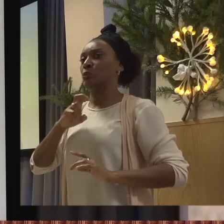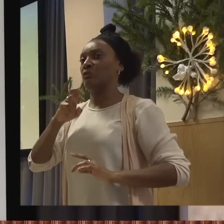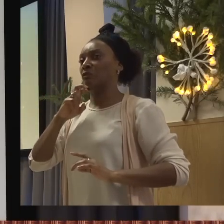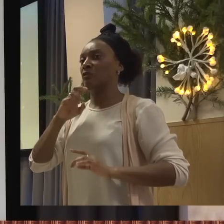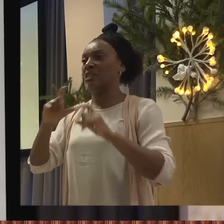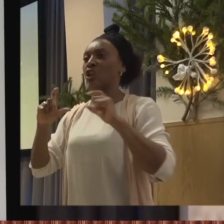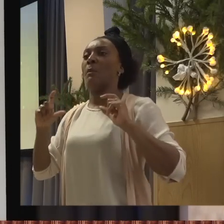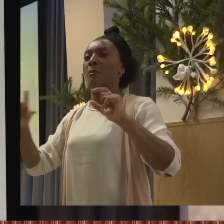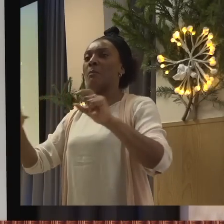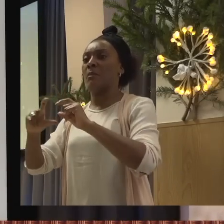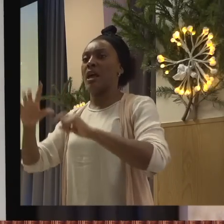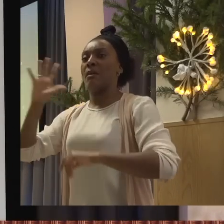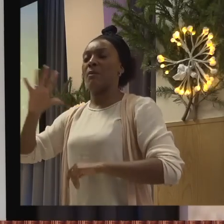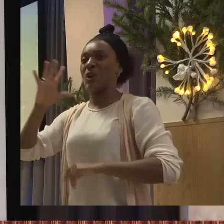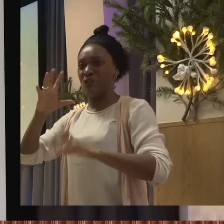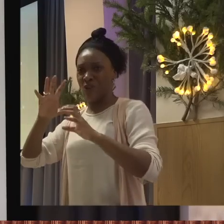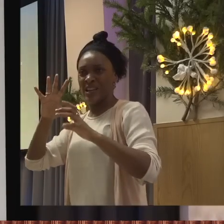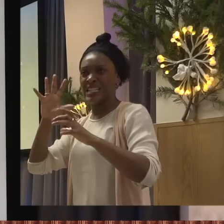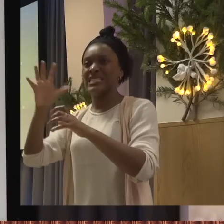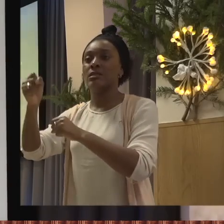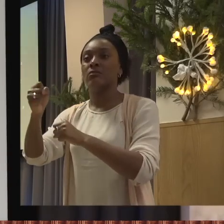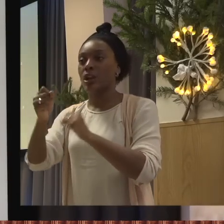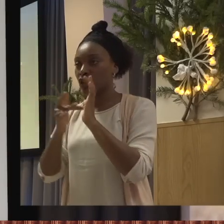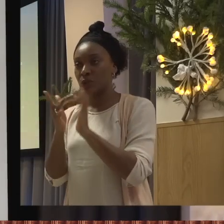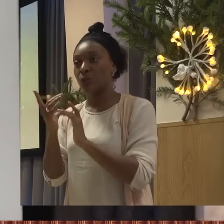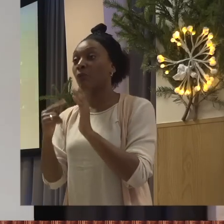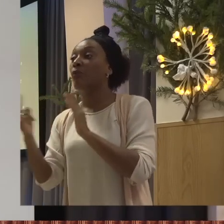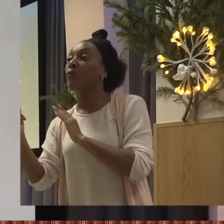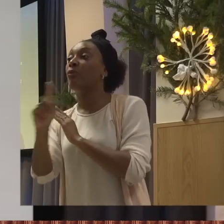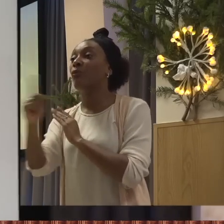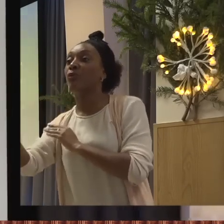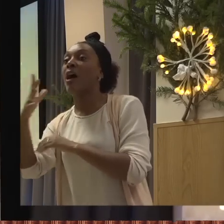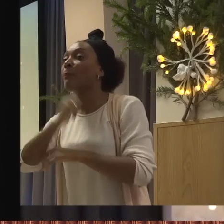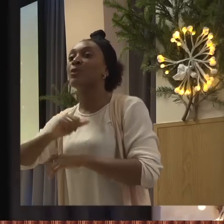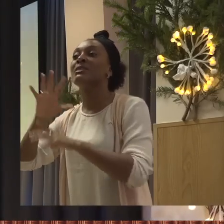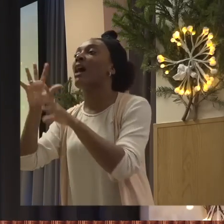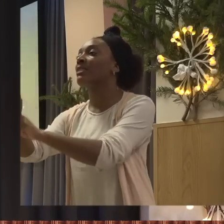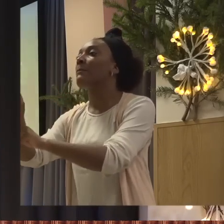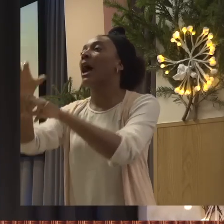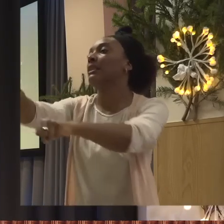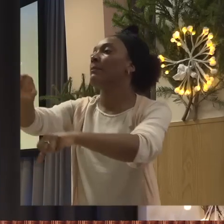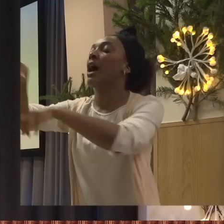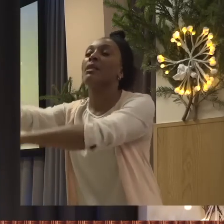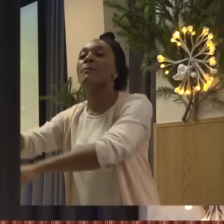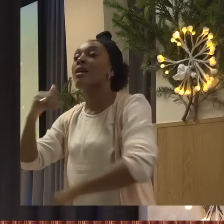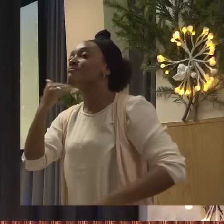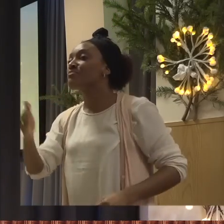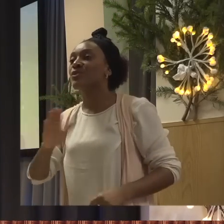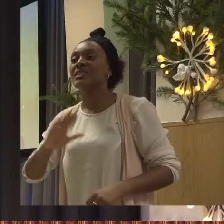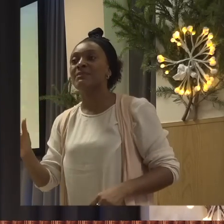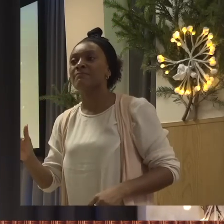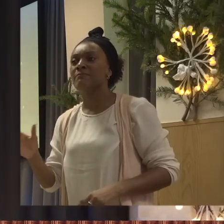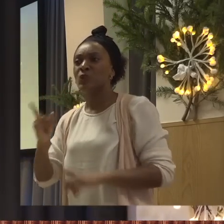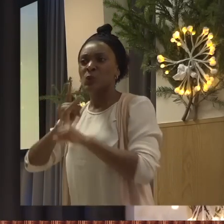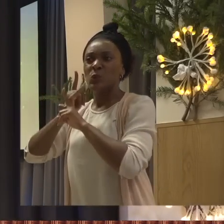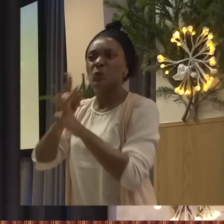l'époque. Mais personne n'a mis la main sur lui. Ainsi, les huissiers retournèrent